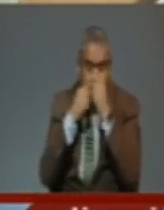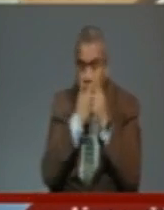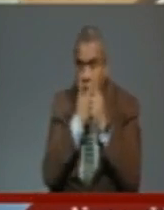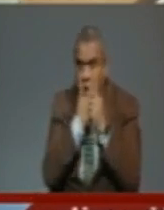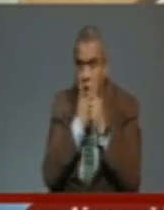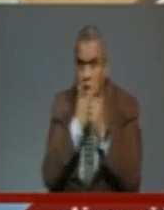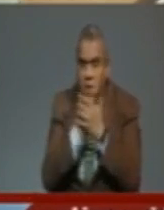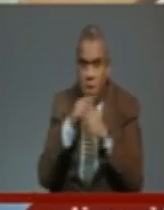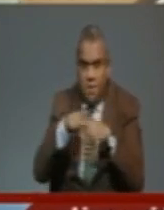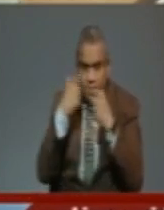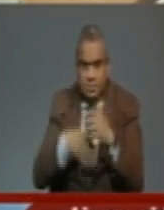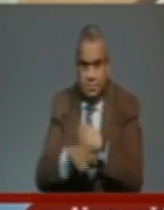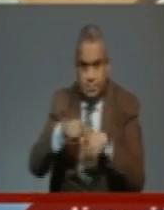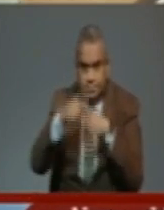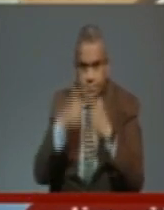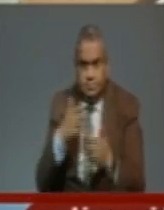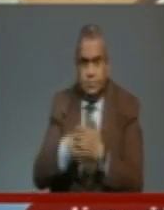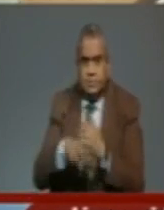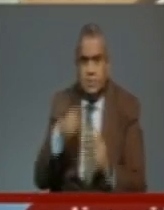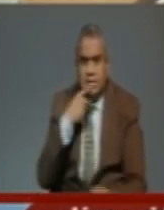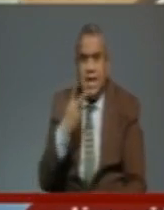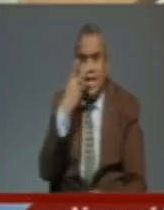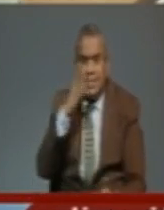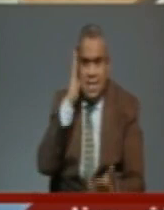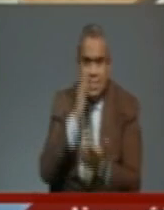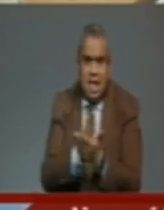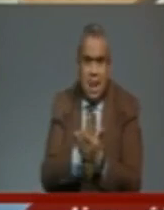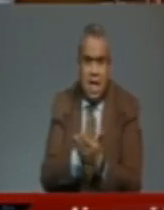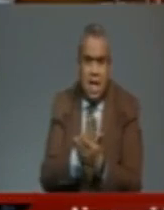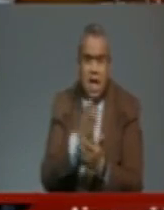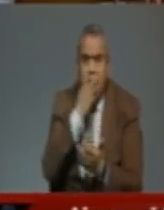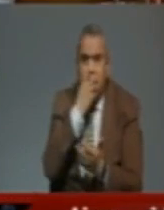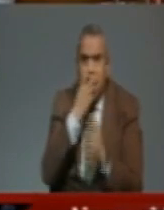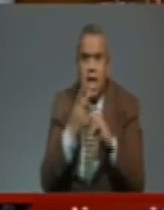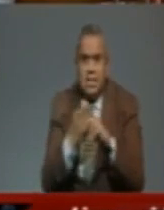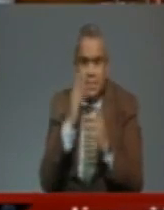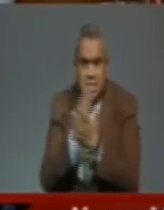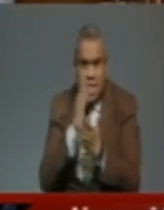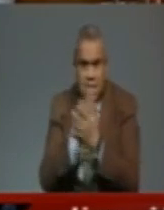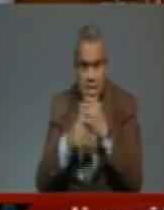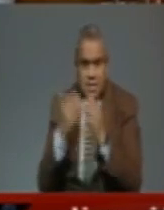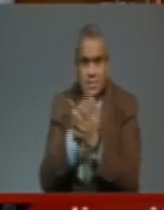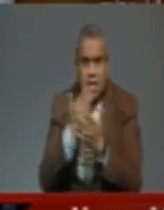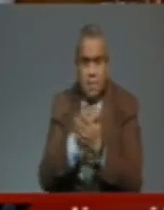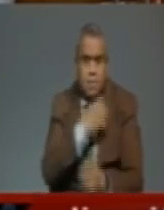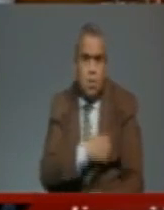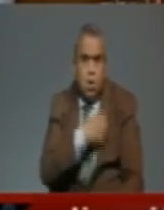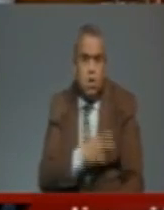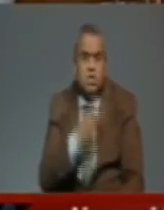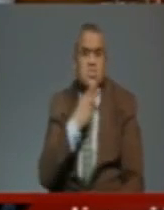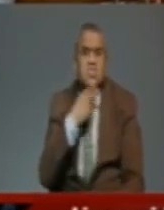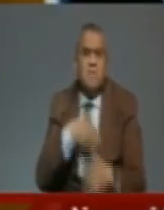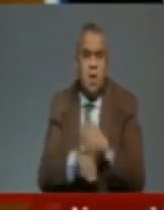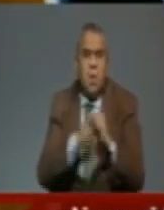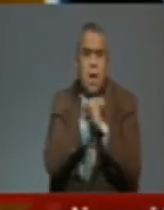هنجر غربي فيه 2 ثلاجه، ثلاجه تبريد وثلاجه تجميد، عشان الخضروات الطازجه والفواكه بتاعتنا اللي